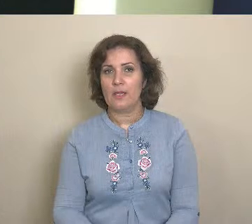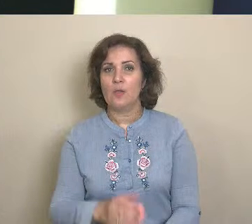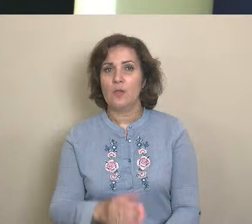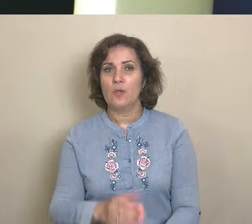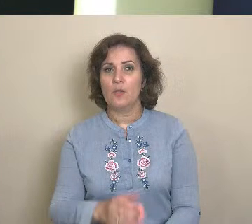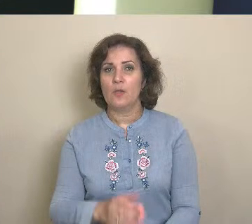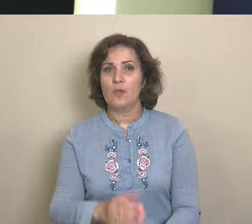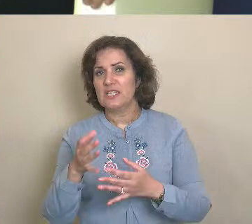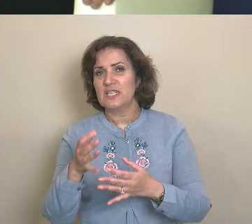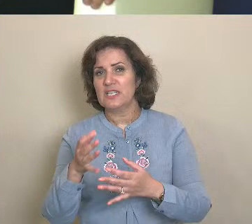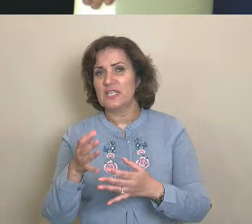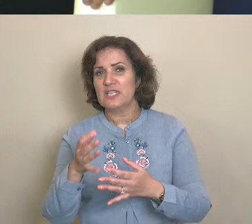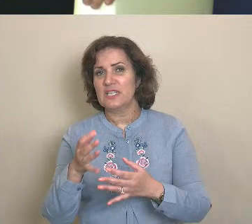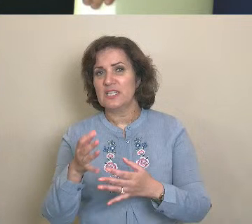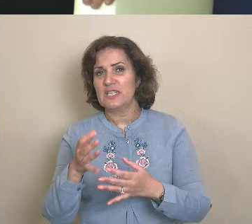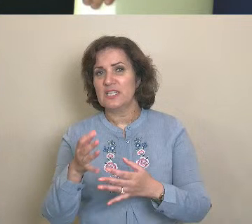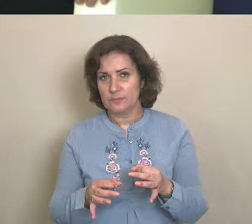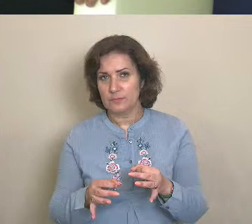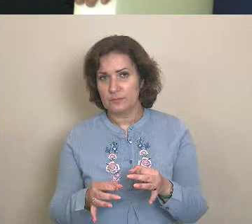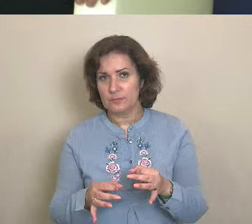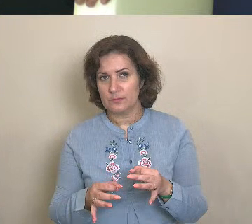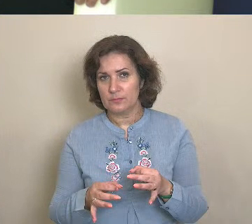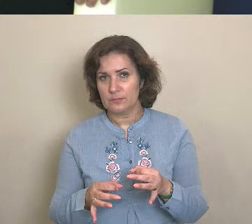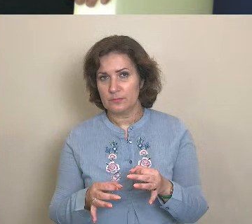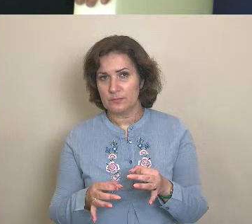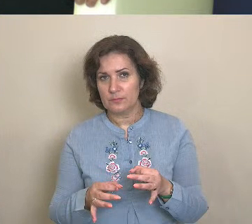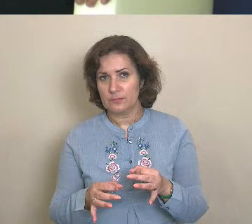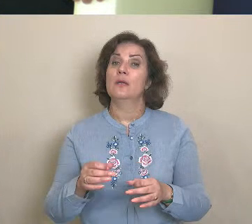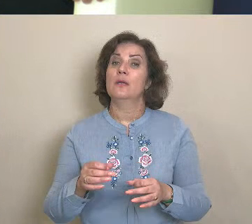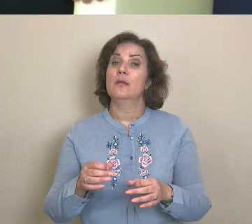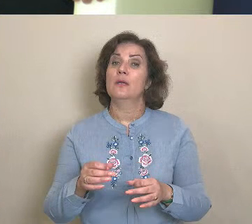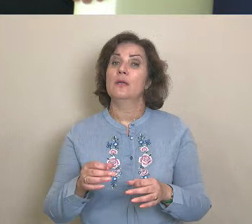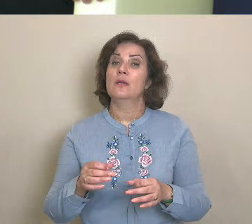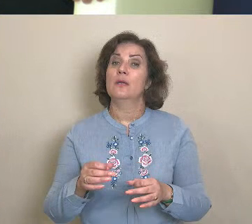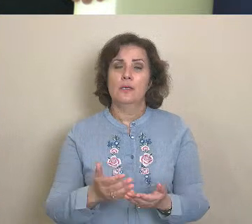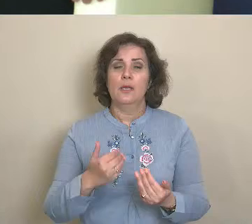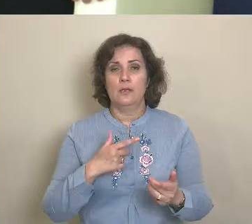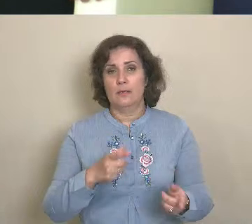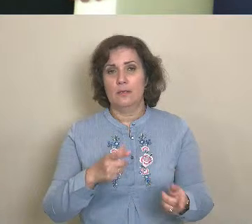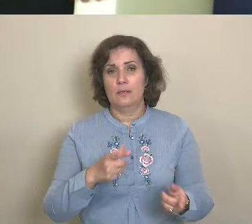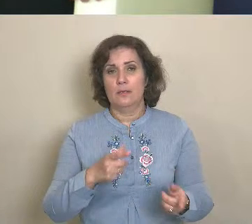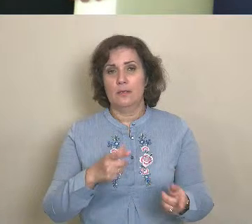We have at least 5 days when you talk about the complaints to be submitted